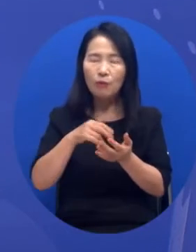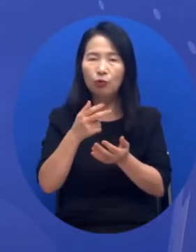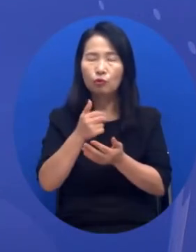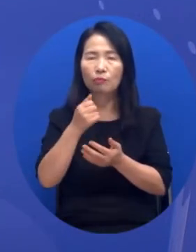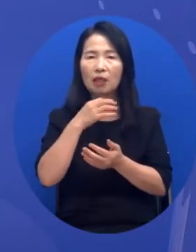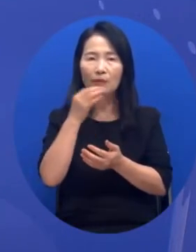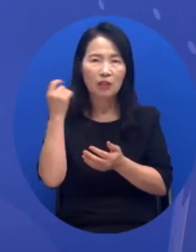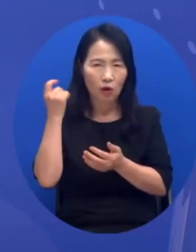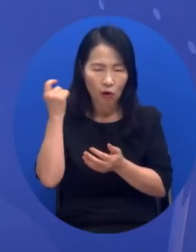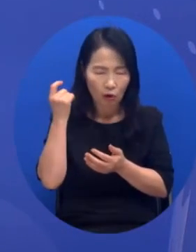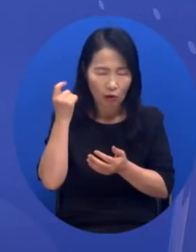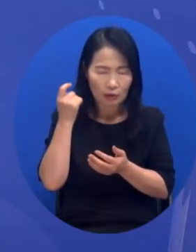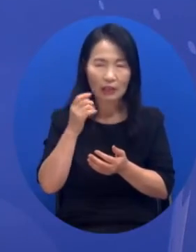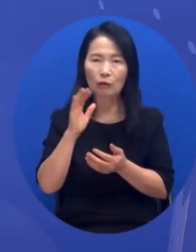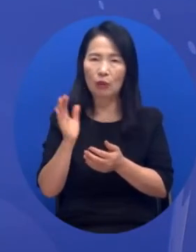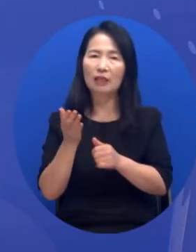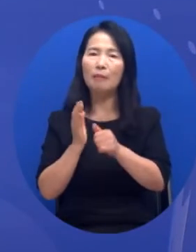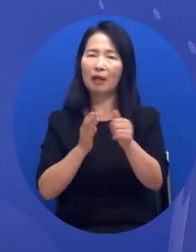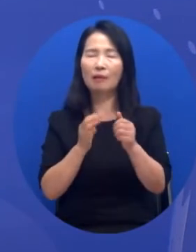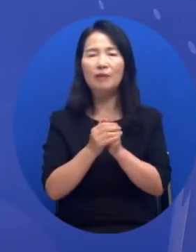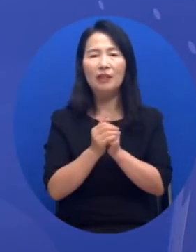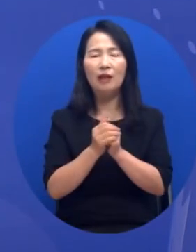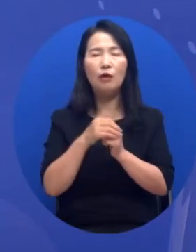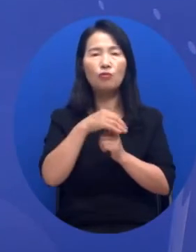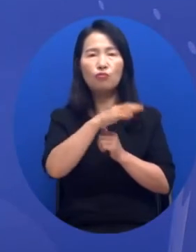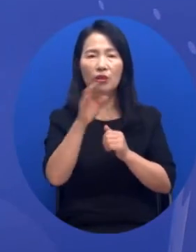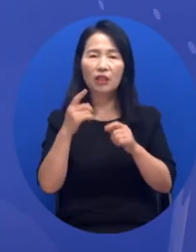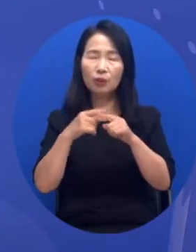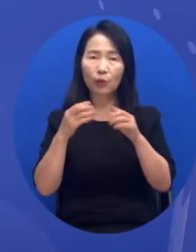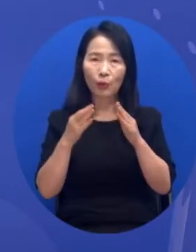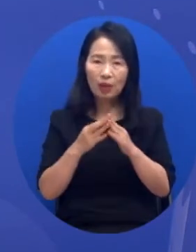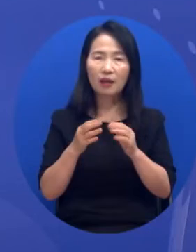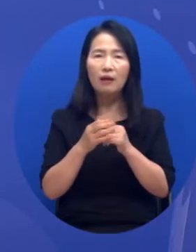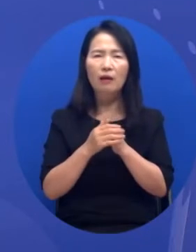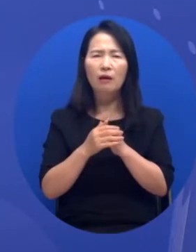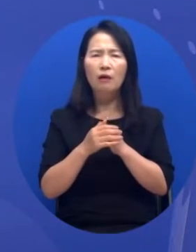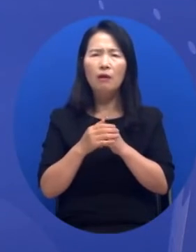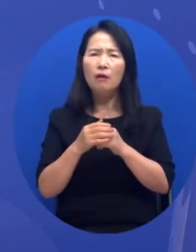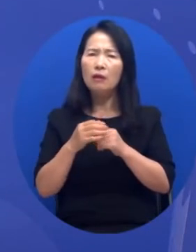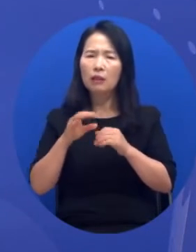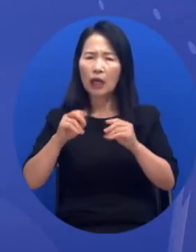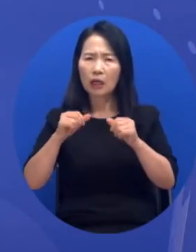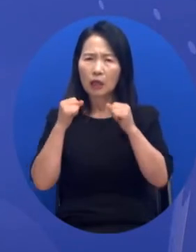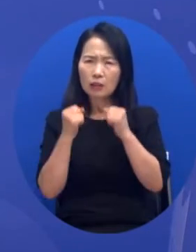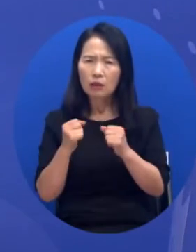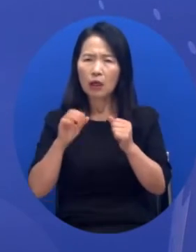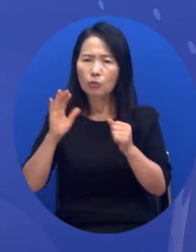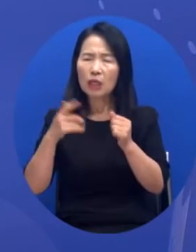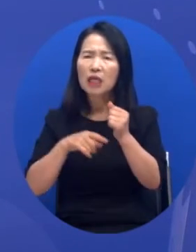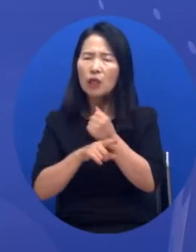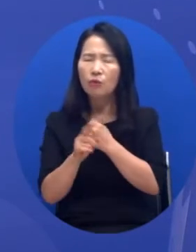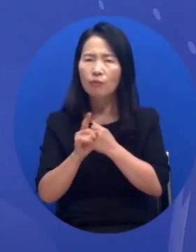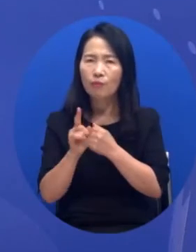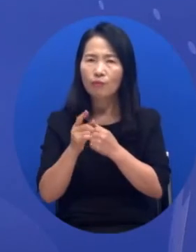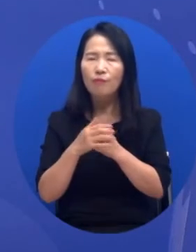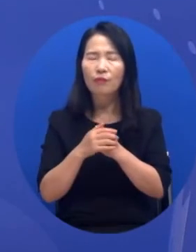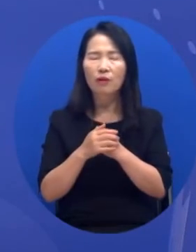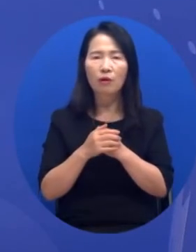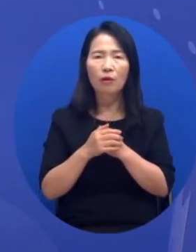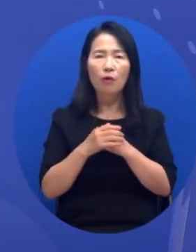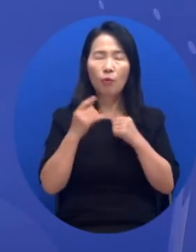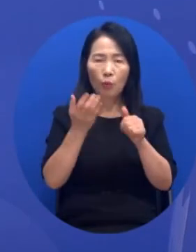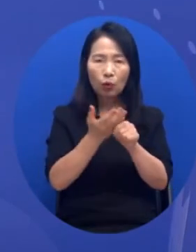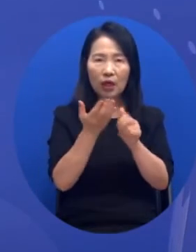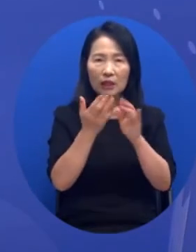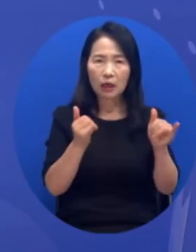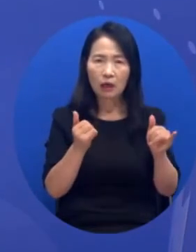들었으면 좋겠습니다. 우리 교회 왜 꼭 이 땅에 있어야 되는지. 그 다음에 목회자는 주님은 나를